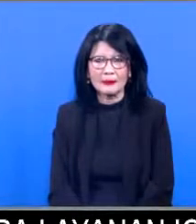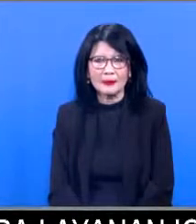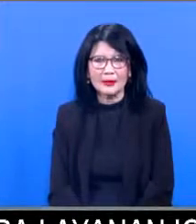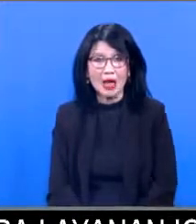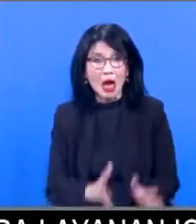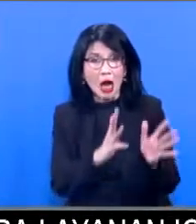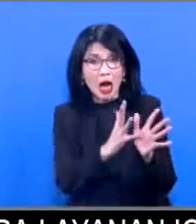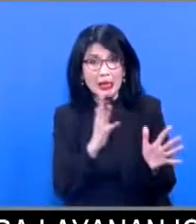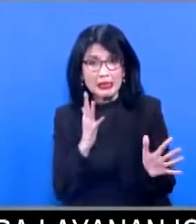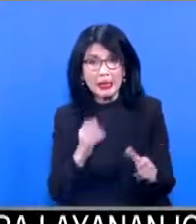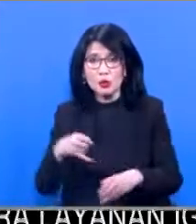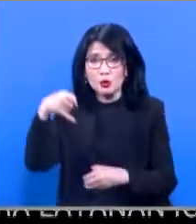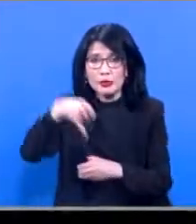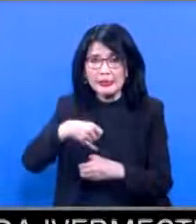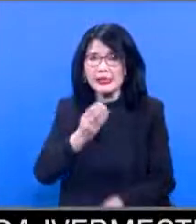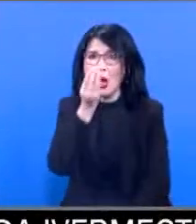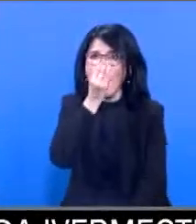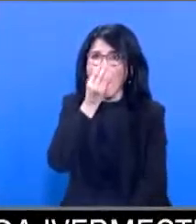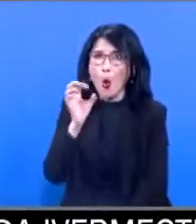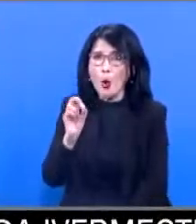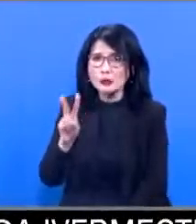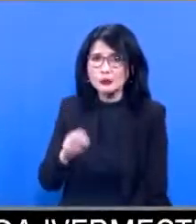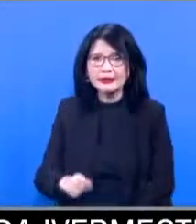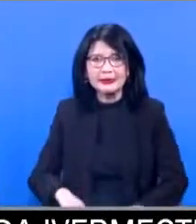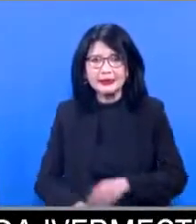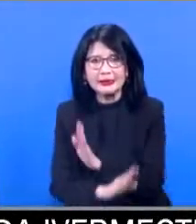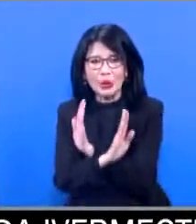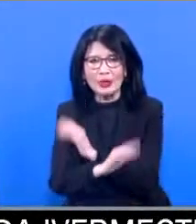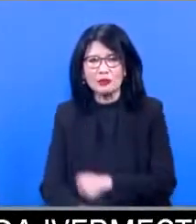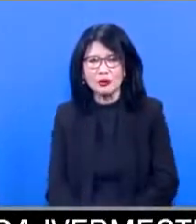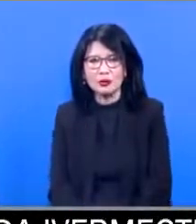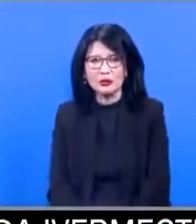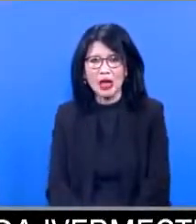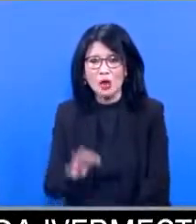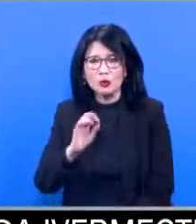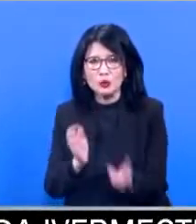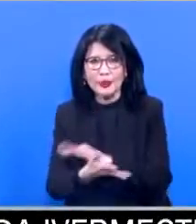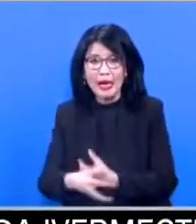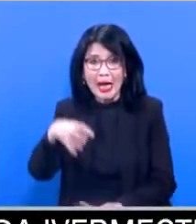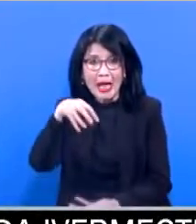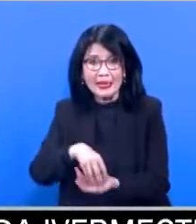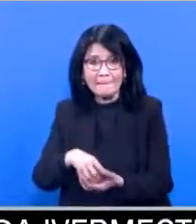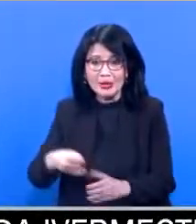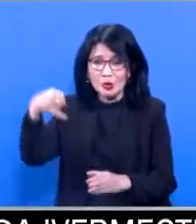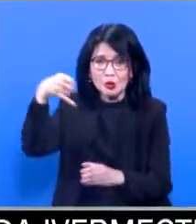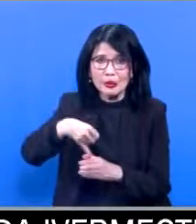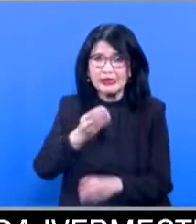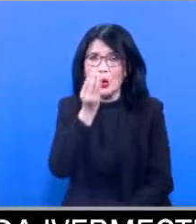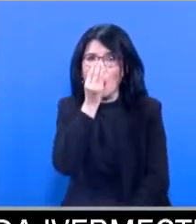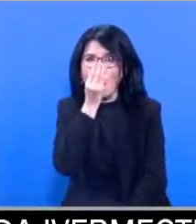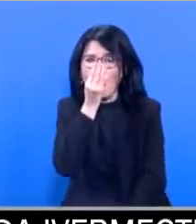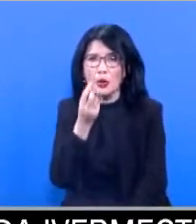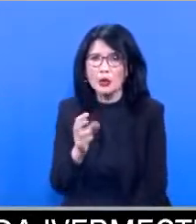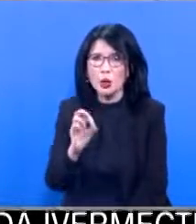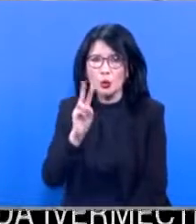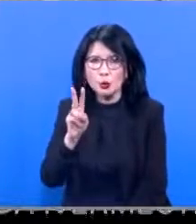Antrian pengisian oksigen medis terjadi di Surabaya, Jawa Timur pada Sabtu. Sebuah depo pengisian tabung oksigen medis di Jalan Gunung Sari